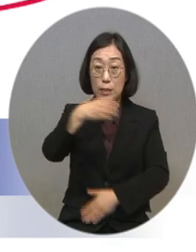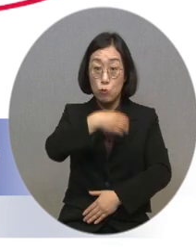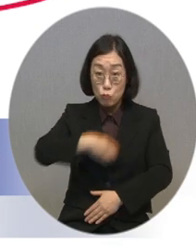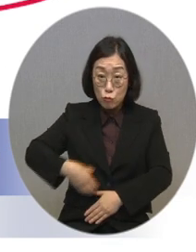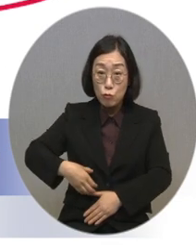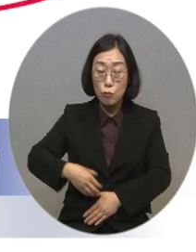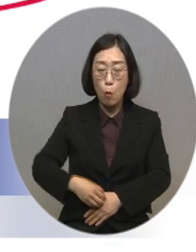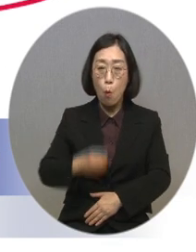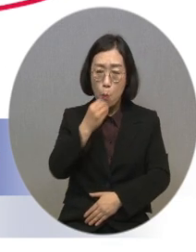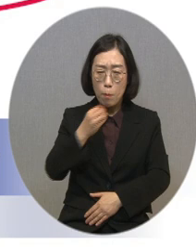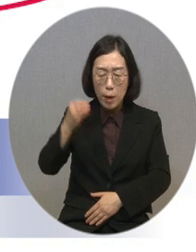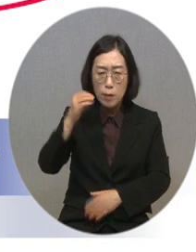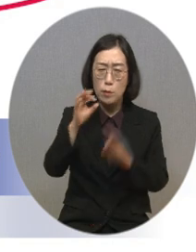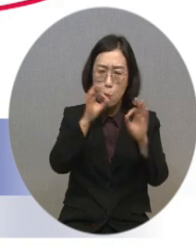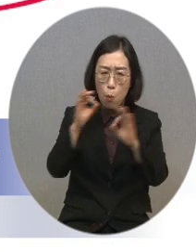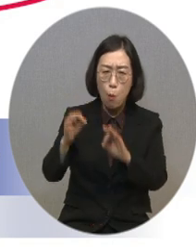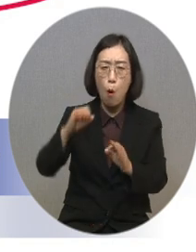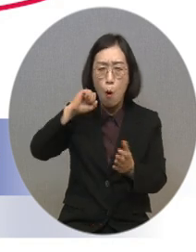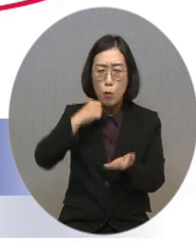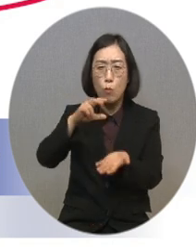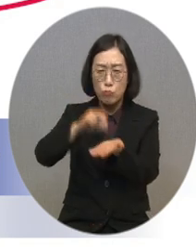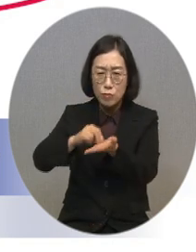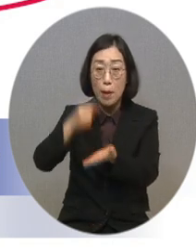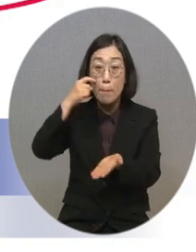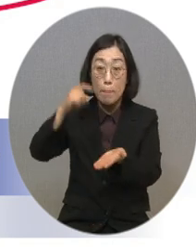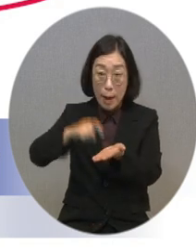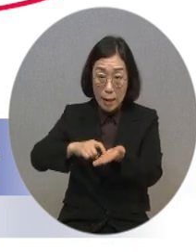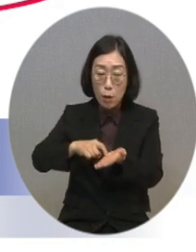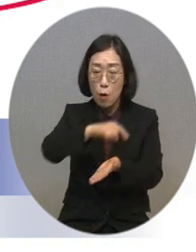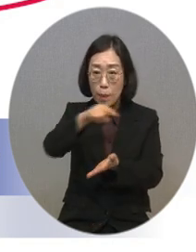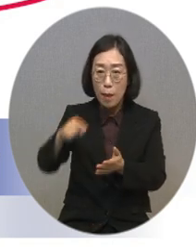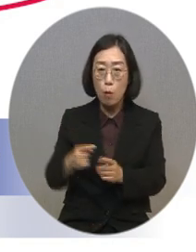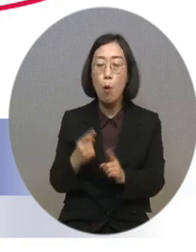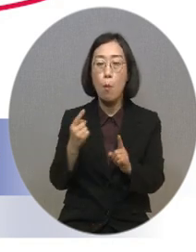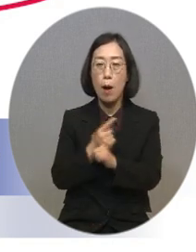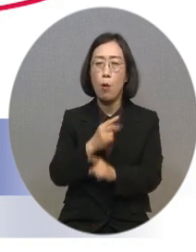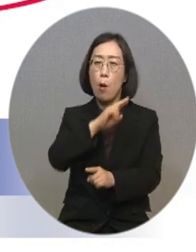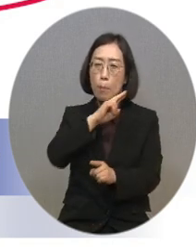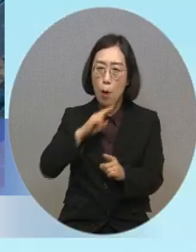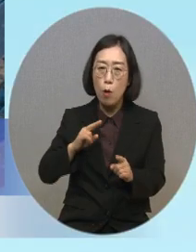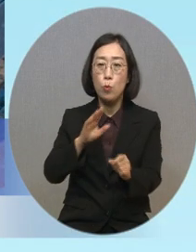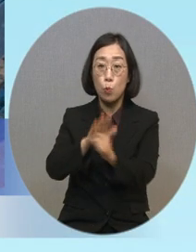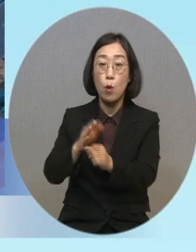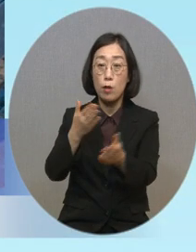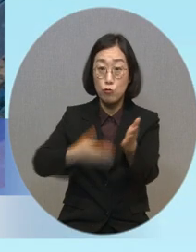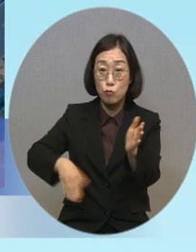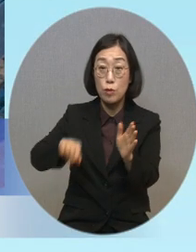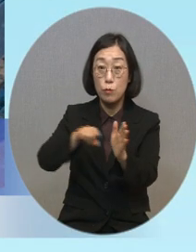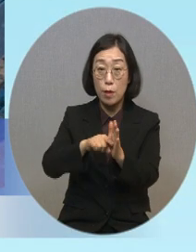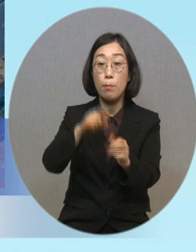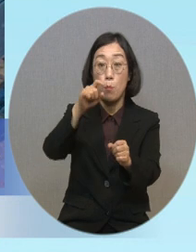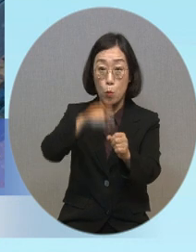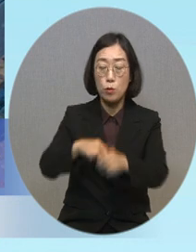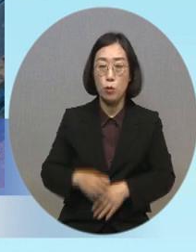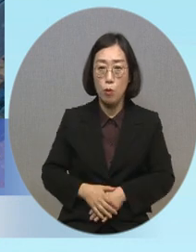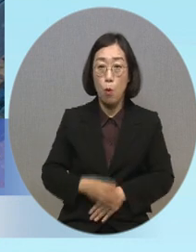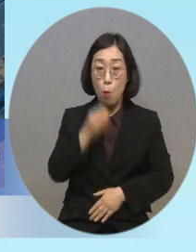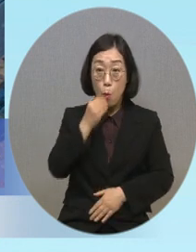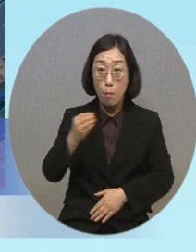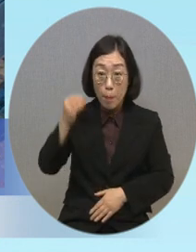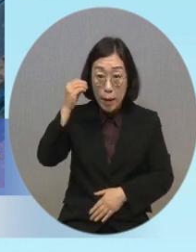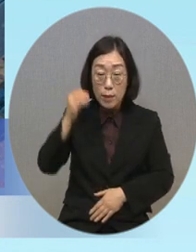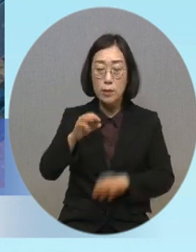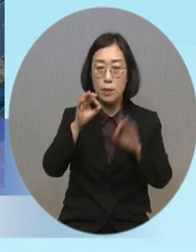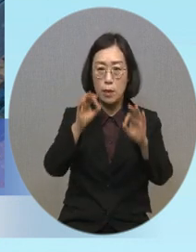측면에서 문제점을 발견하고 개선해 웹 접근성을 향상하는 사업인데요 경기도는 누리집을 대상으로 이번